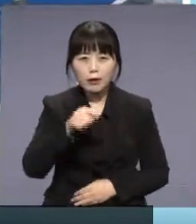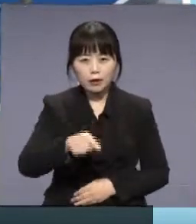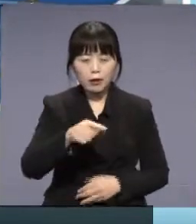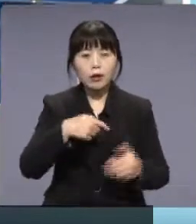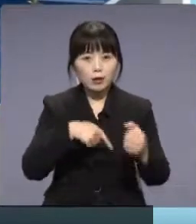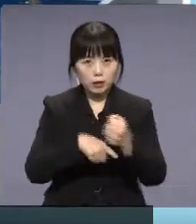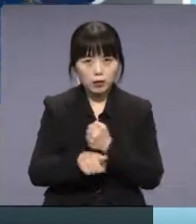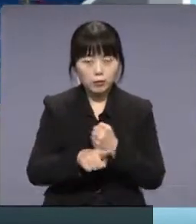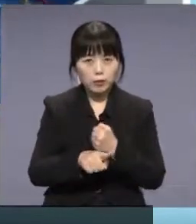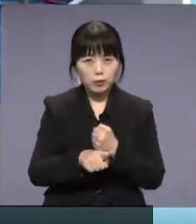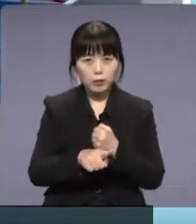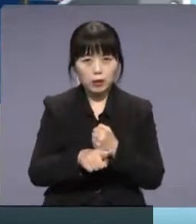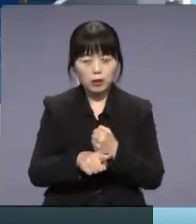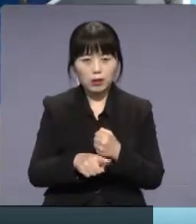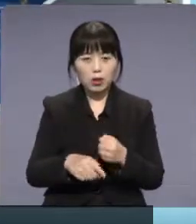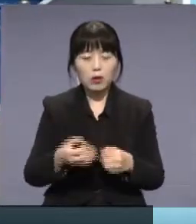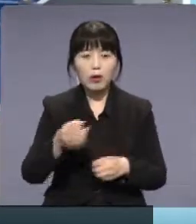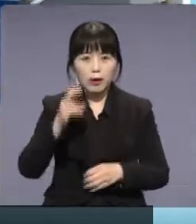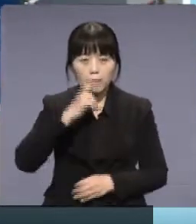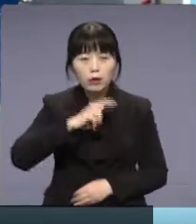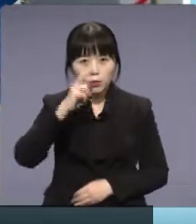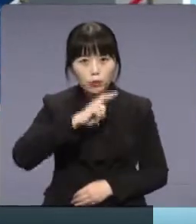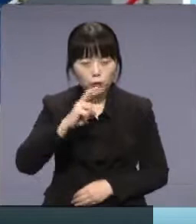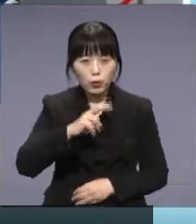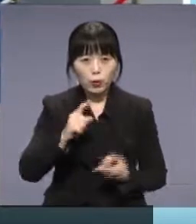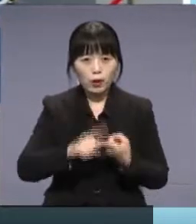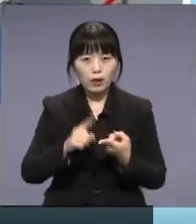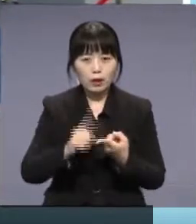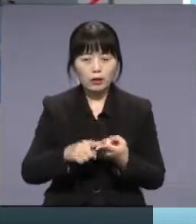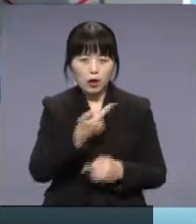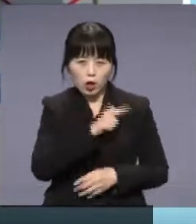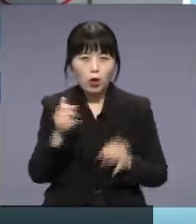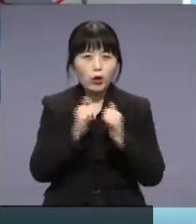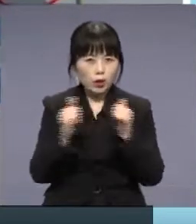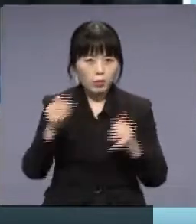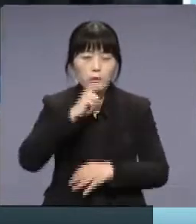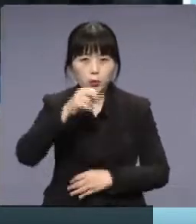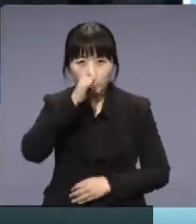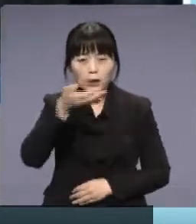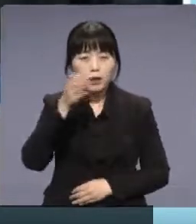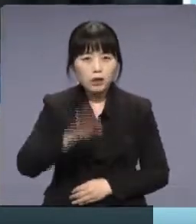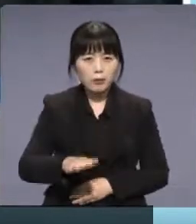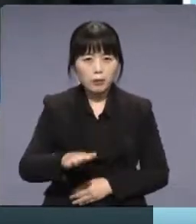의미에서 그 이 축가를 부르는데, 물론 뭐 축가를 여러 사람이 부르긴 했습니다만,